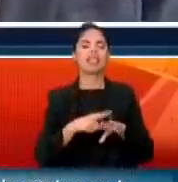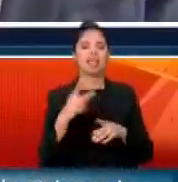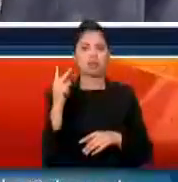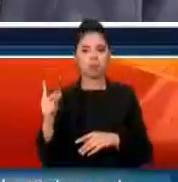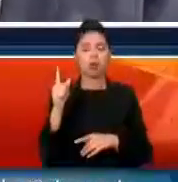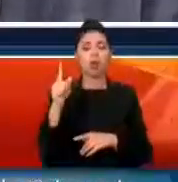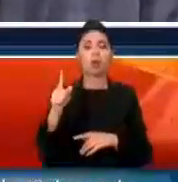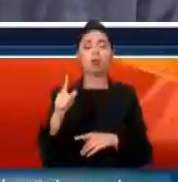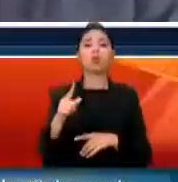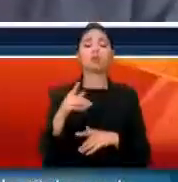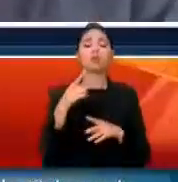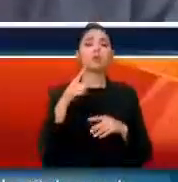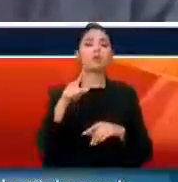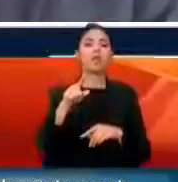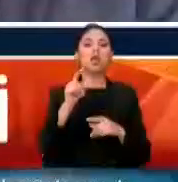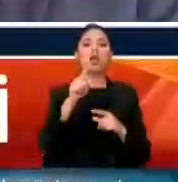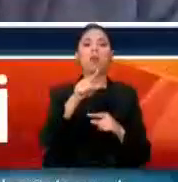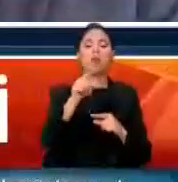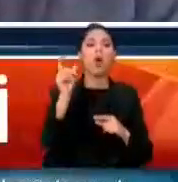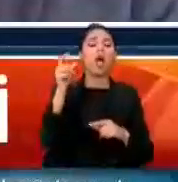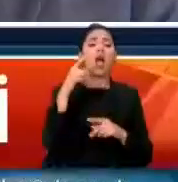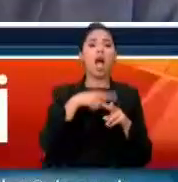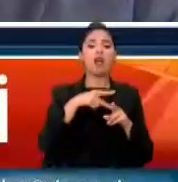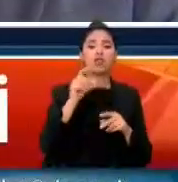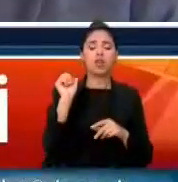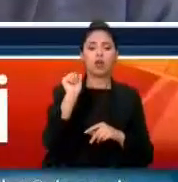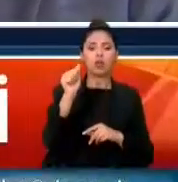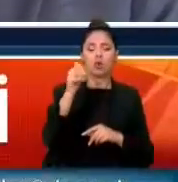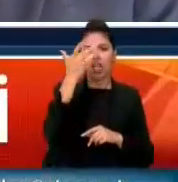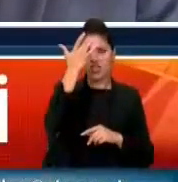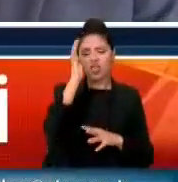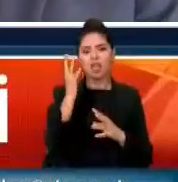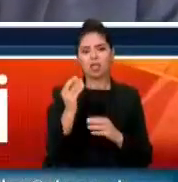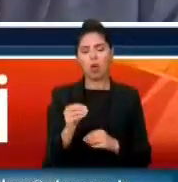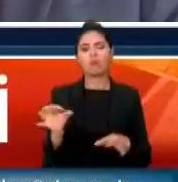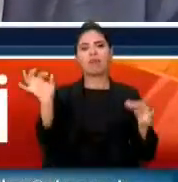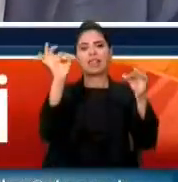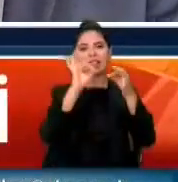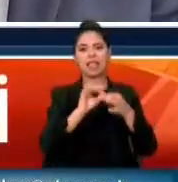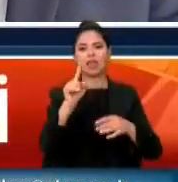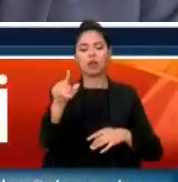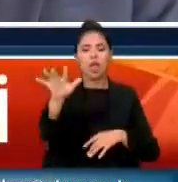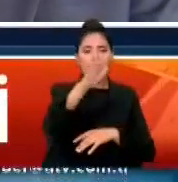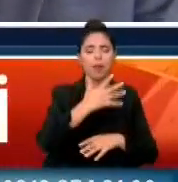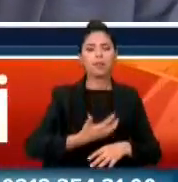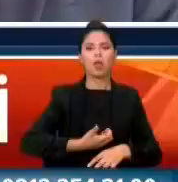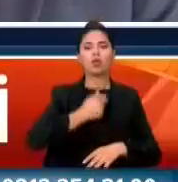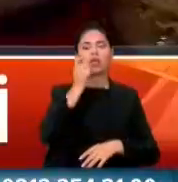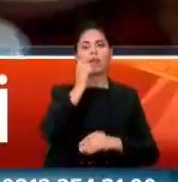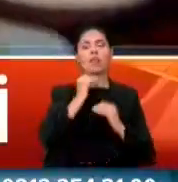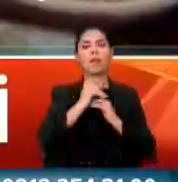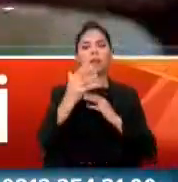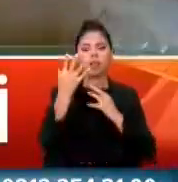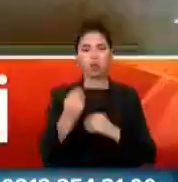Hazreti Hüseyin Efendimizin şehit edilişi de aşure gününe denk gelmektedir. Bu acıyı biz hep beraber İslam ümmeti olarak